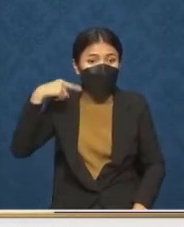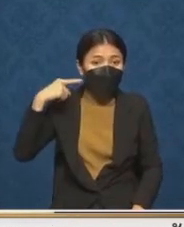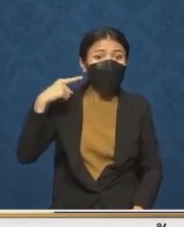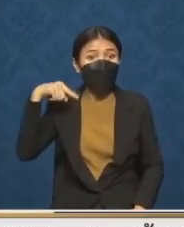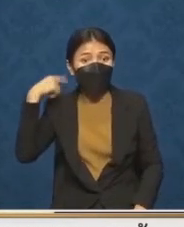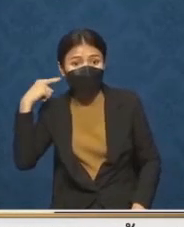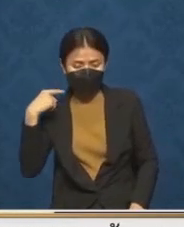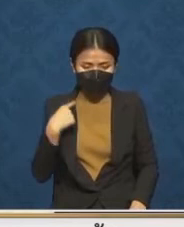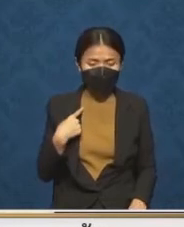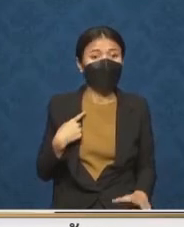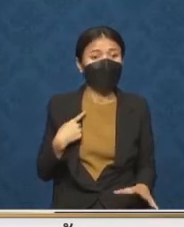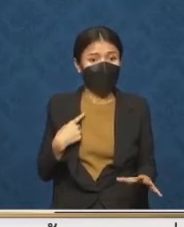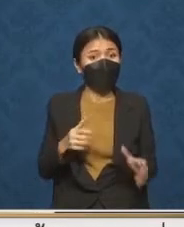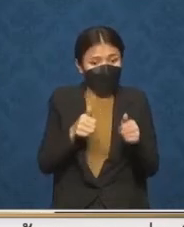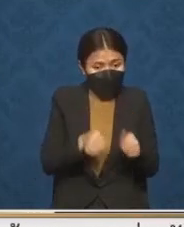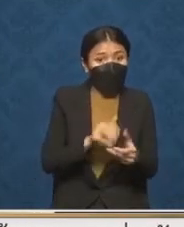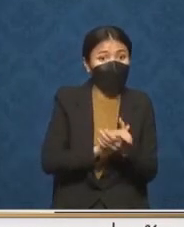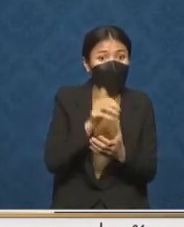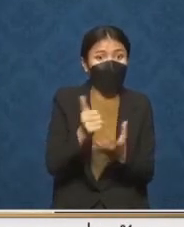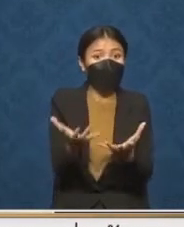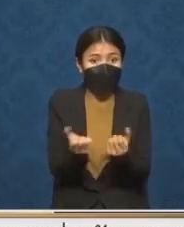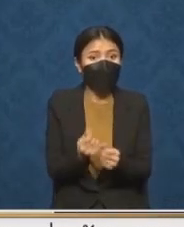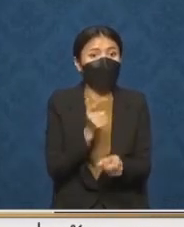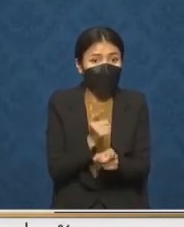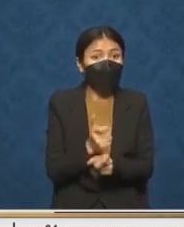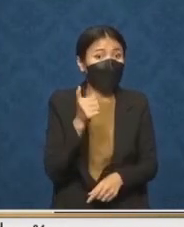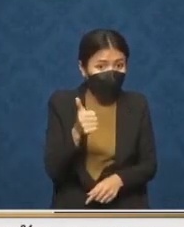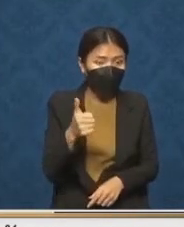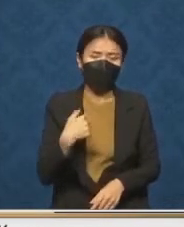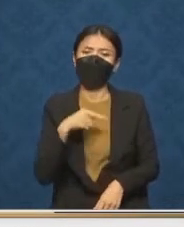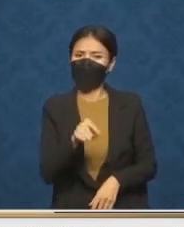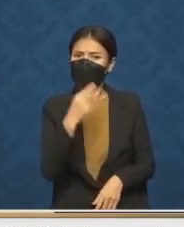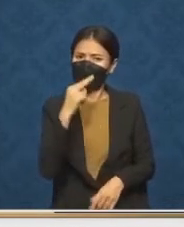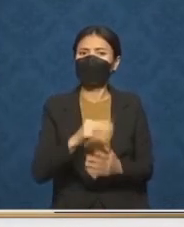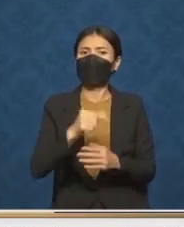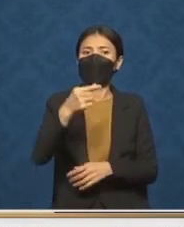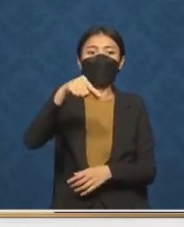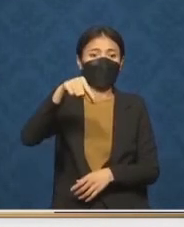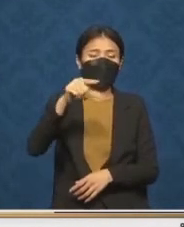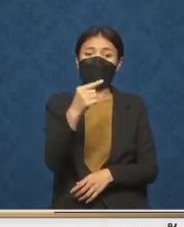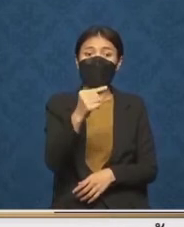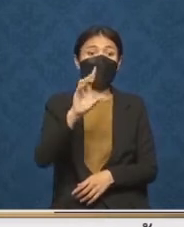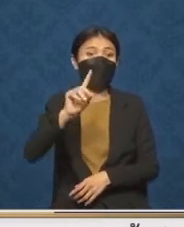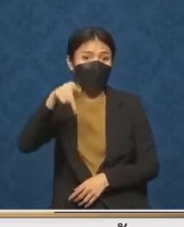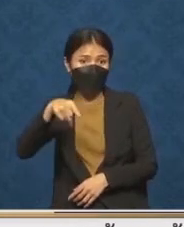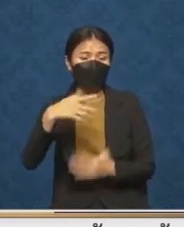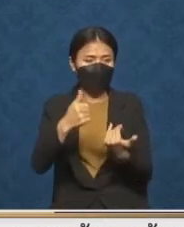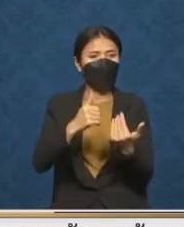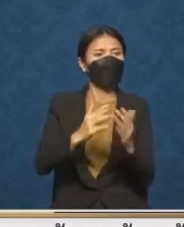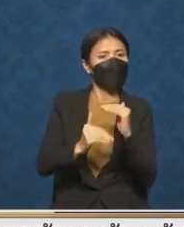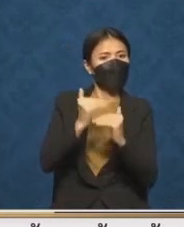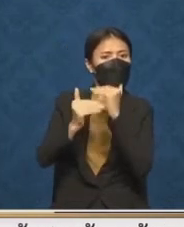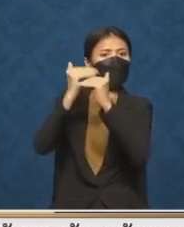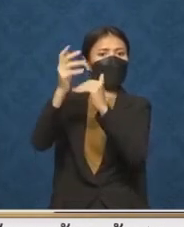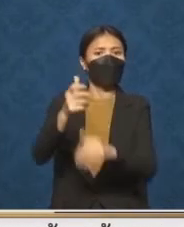หรือรับบุตรบุญธรรมร่วมกันได้มีแนวโน้มของ GDP เฉลี่ยต่อหัวที่สูงกว่าประเทศที่ไม่ได้เปิดกว้างทางกฎหมาย